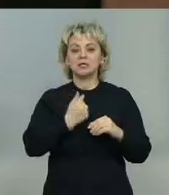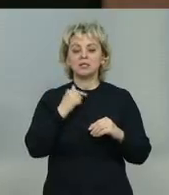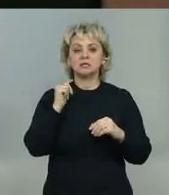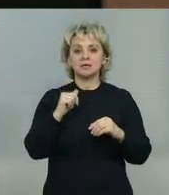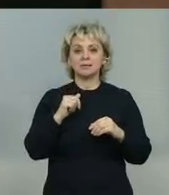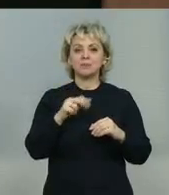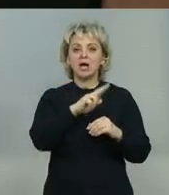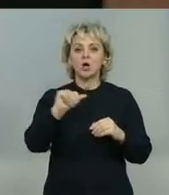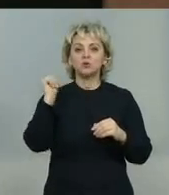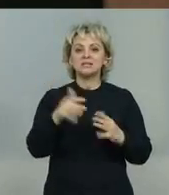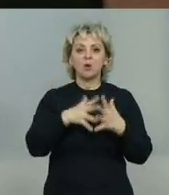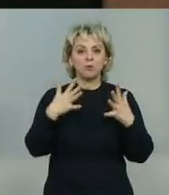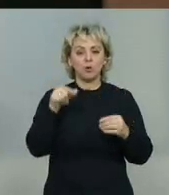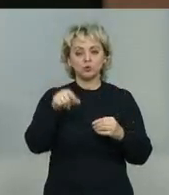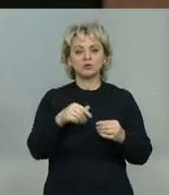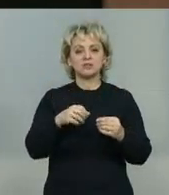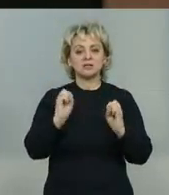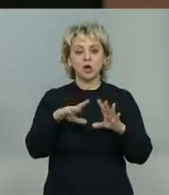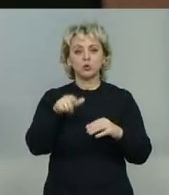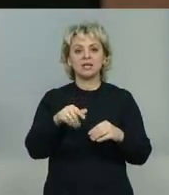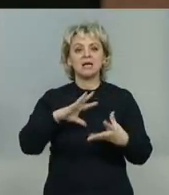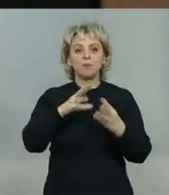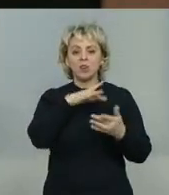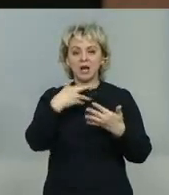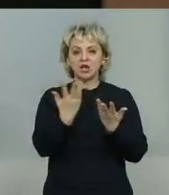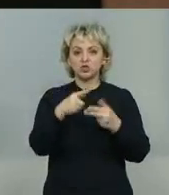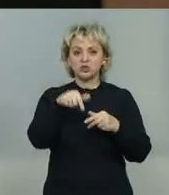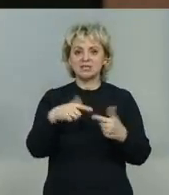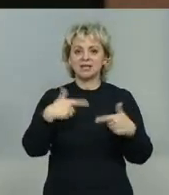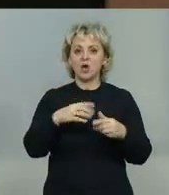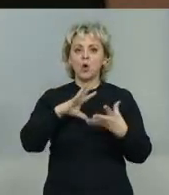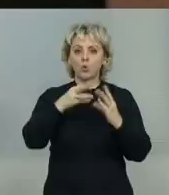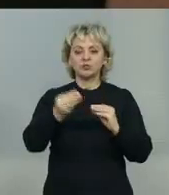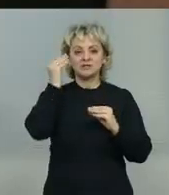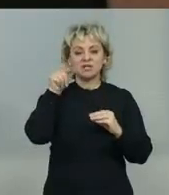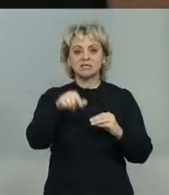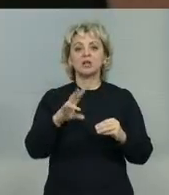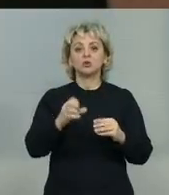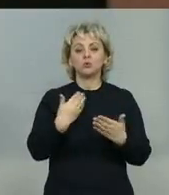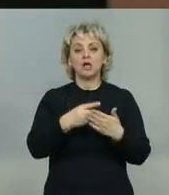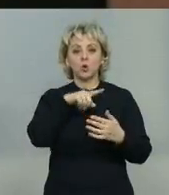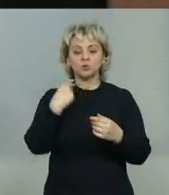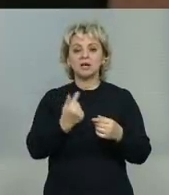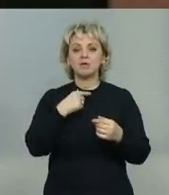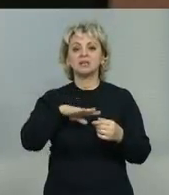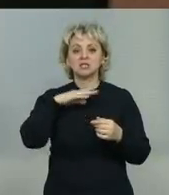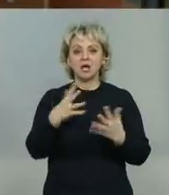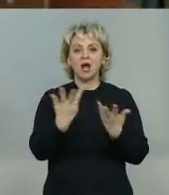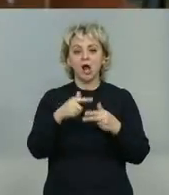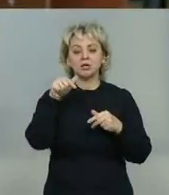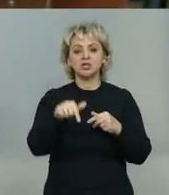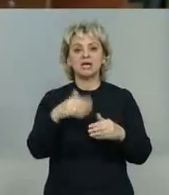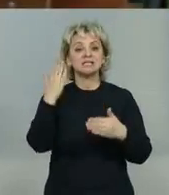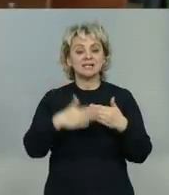язык. Какой самый многочисленный? Самый многочисленный экзамен – обществознание. Ну и на русском языке тоже достаточное